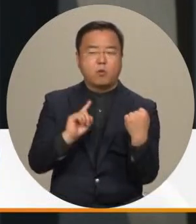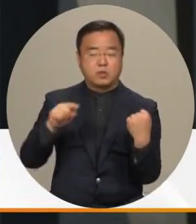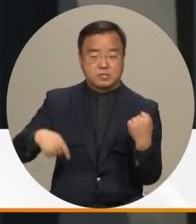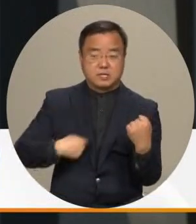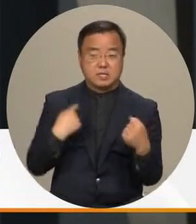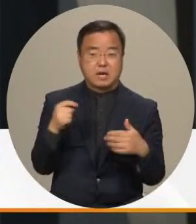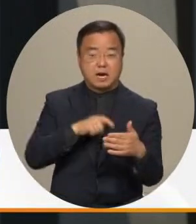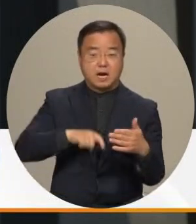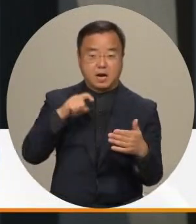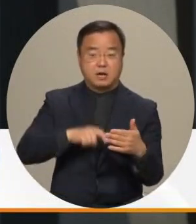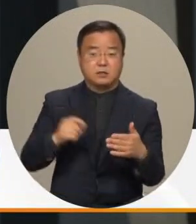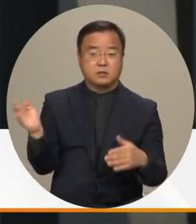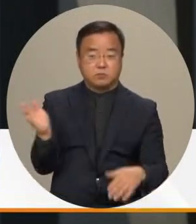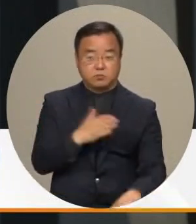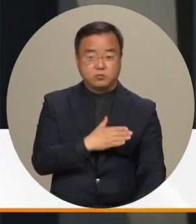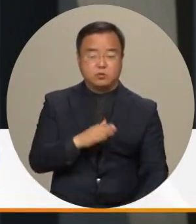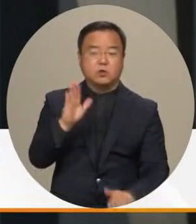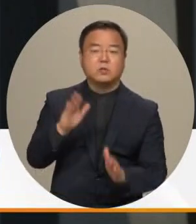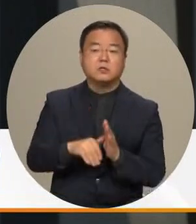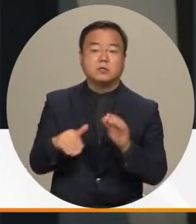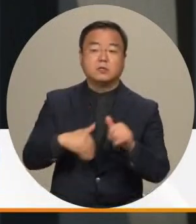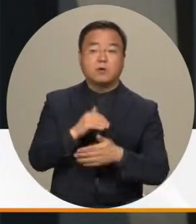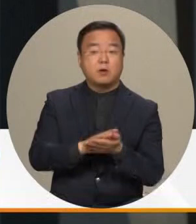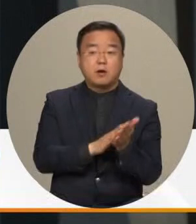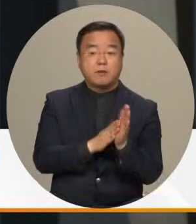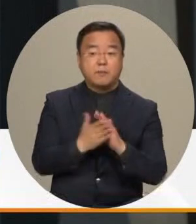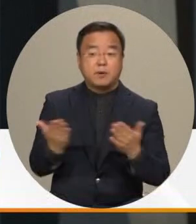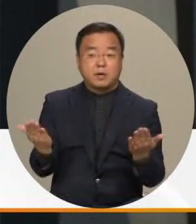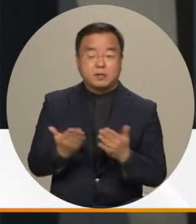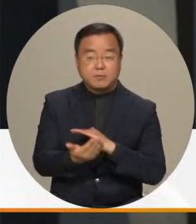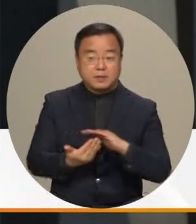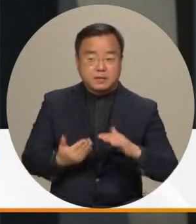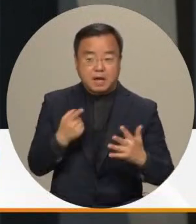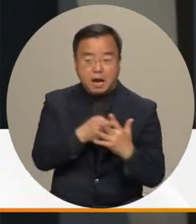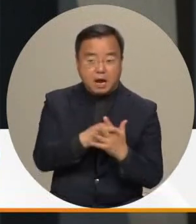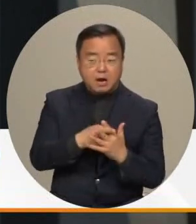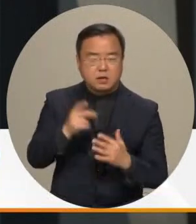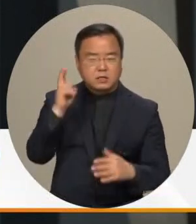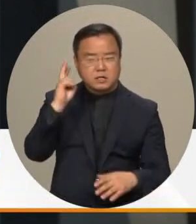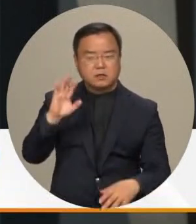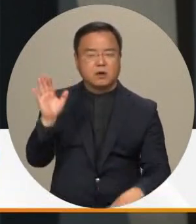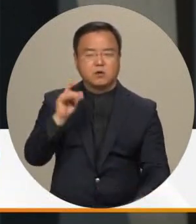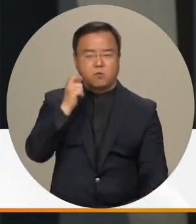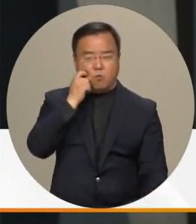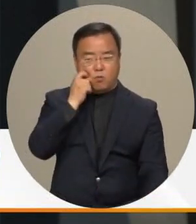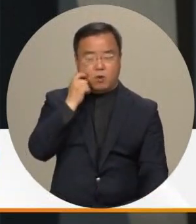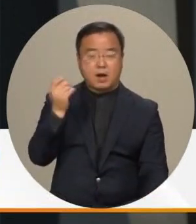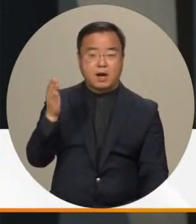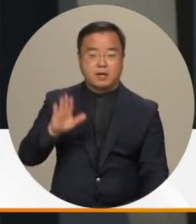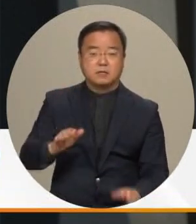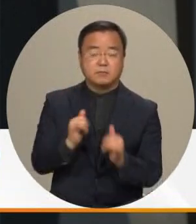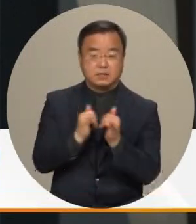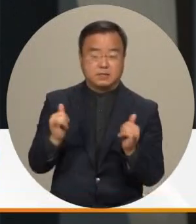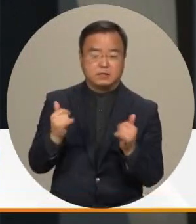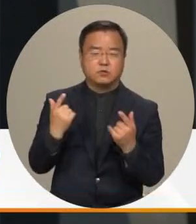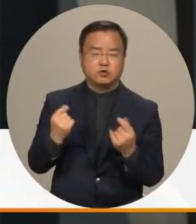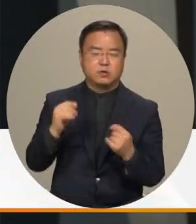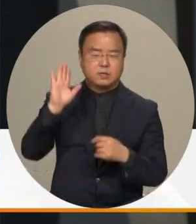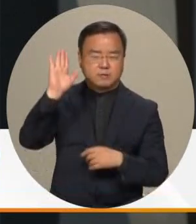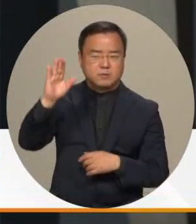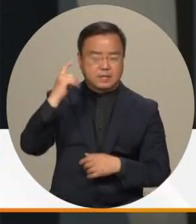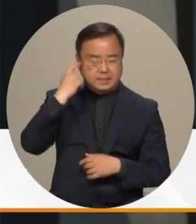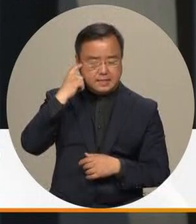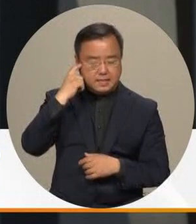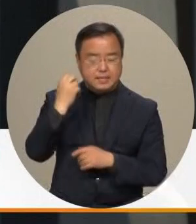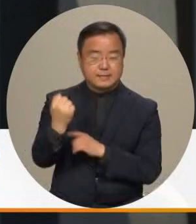시작된다고 생각해요 시대가 바뀌는 건 아무도 예측할 순 없잖아요 정확하게 하지만 인간은 그런 미래를 상상하는